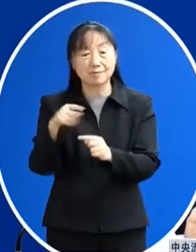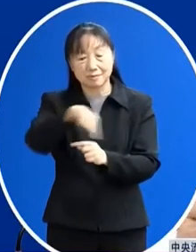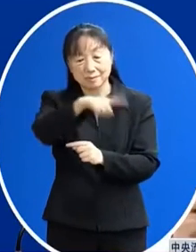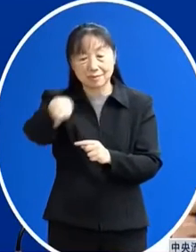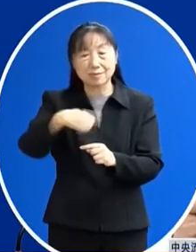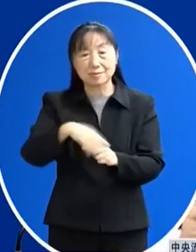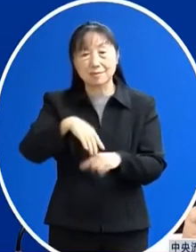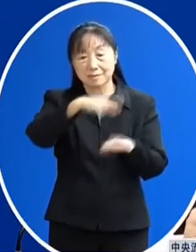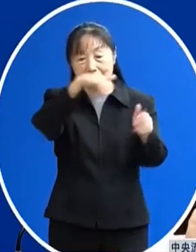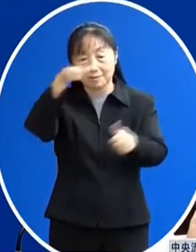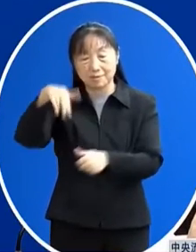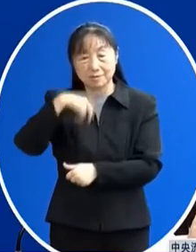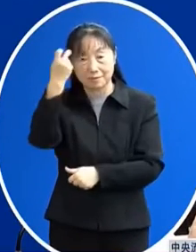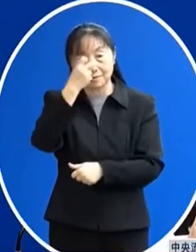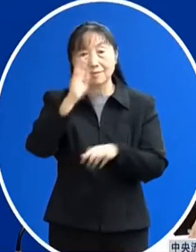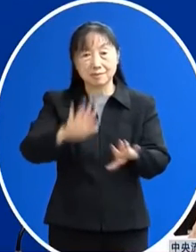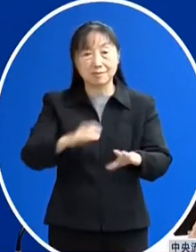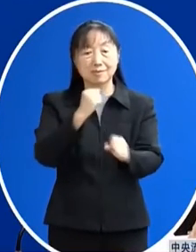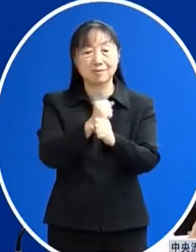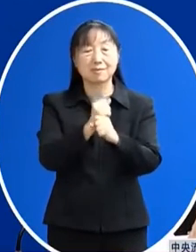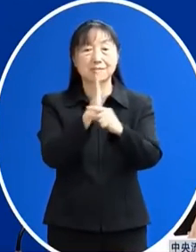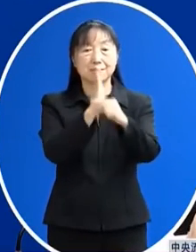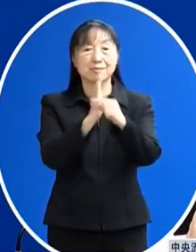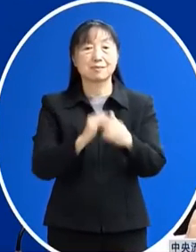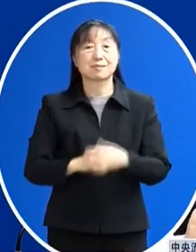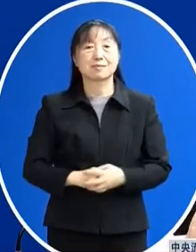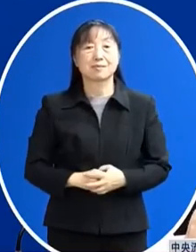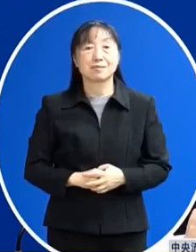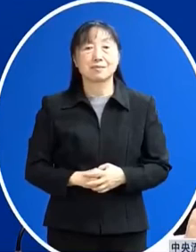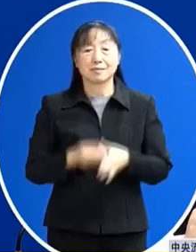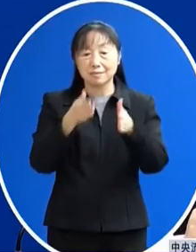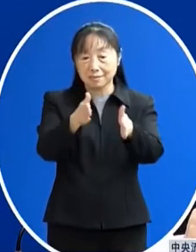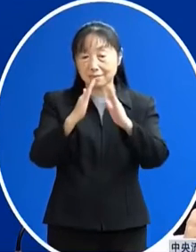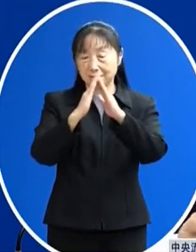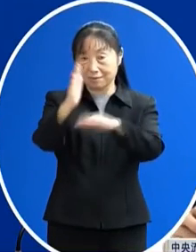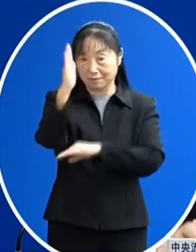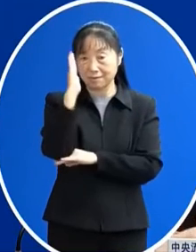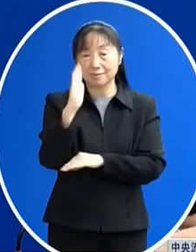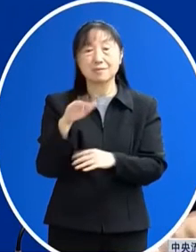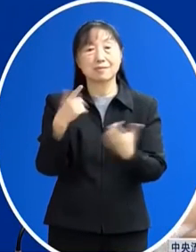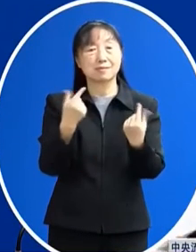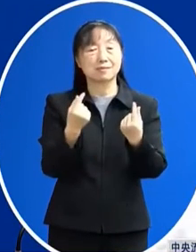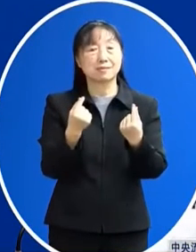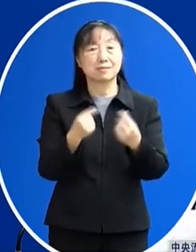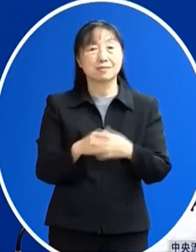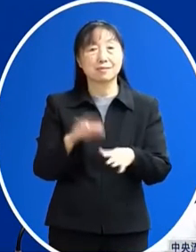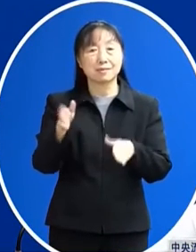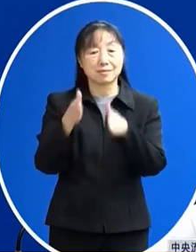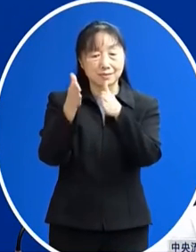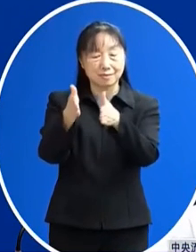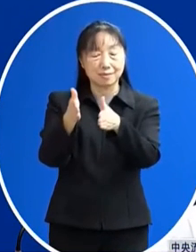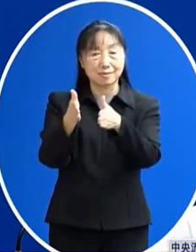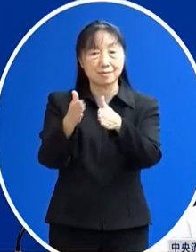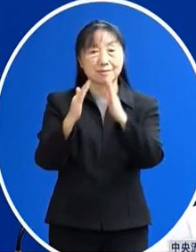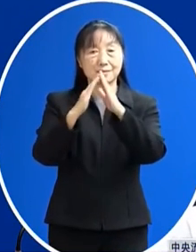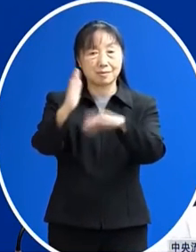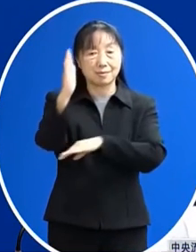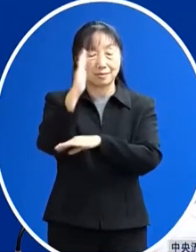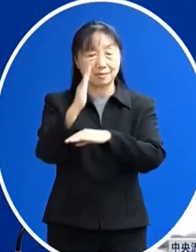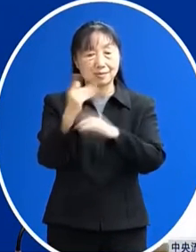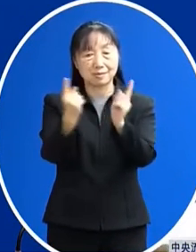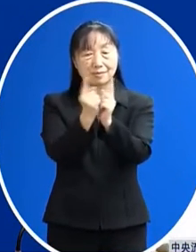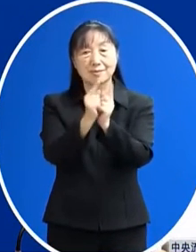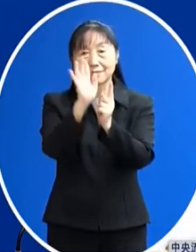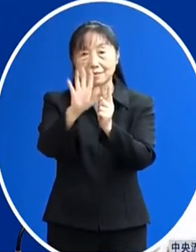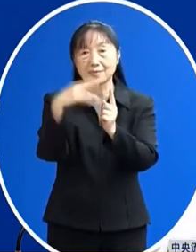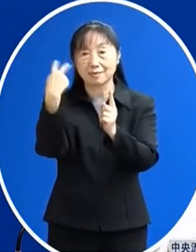框列跟采检目前都在进行中。那当然针对市府里面，市府这边也有针对市府相关的接触者以及整